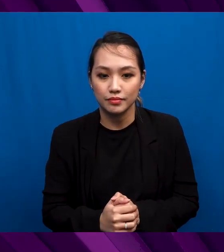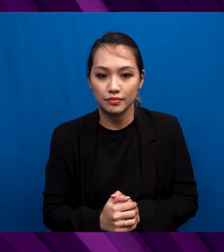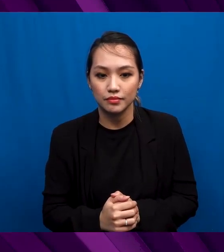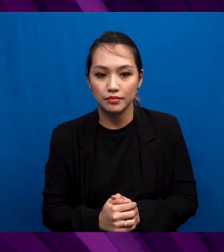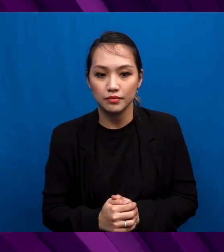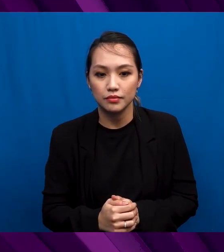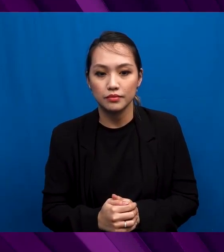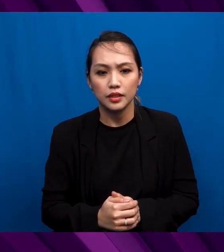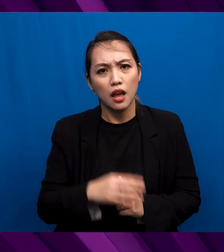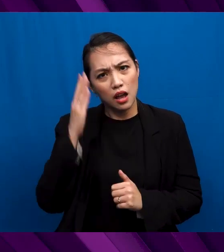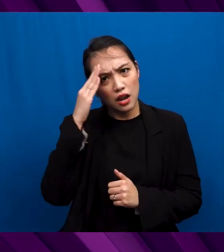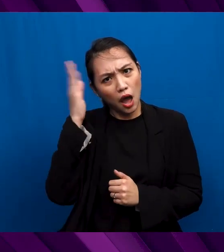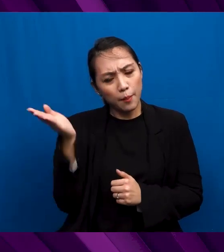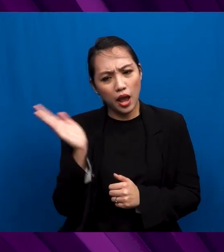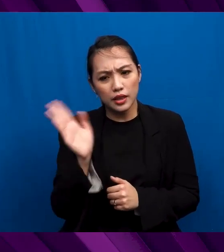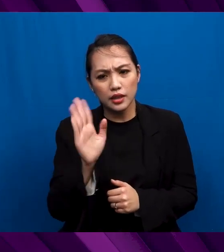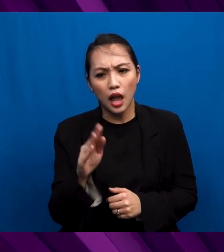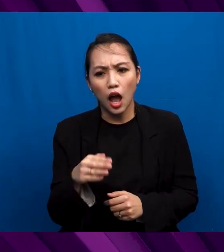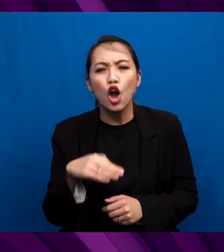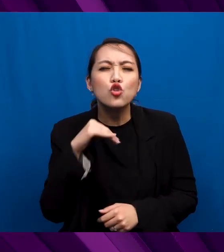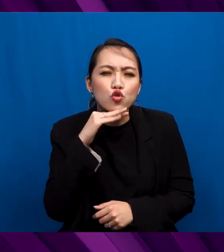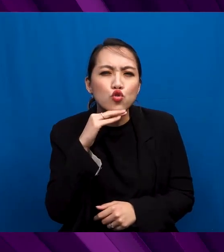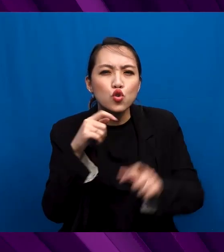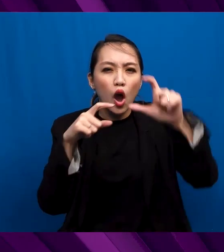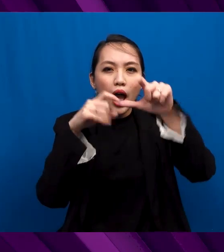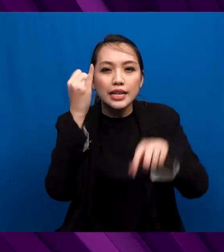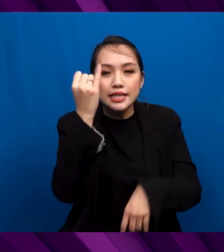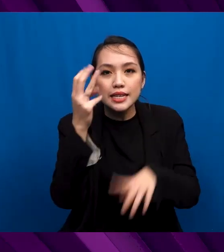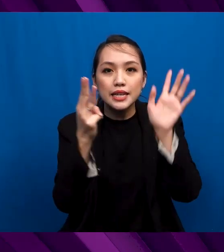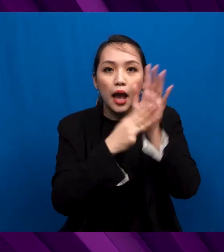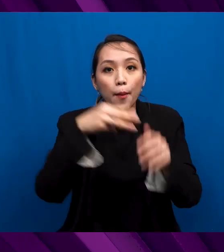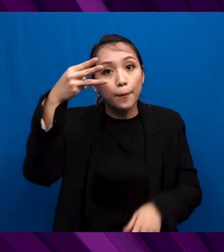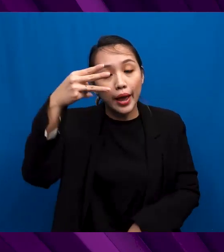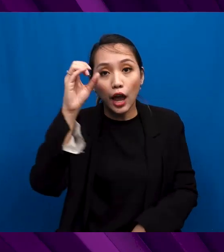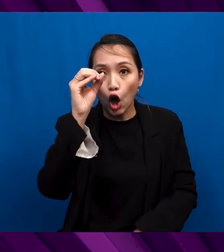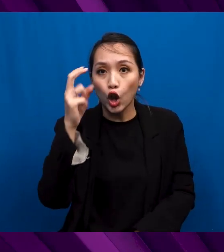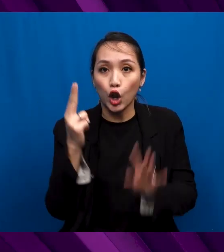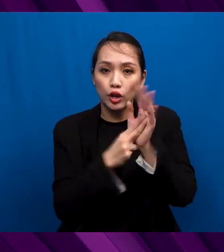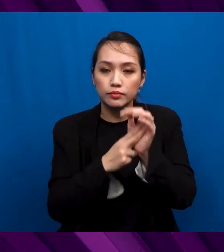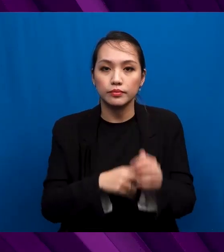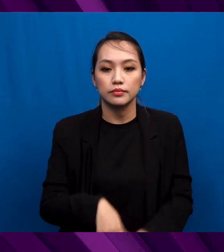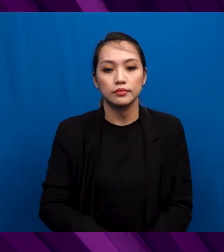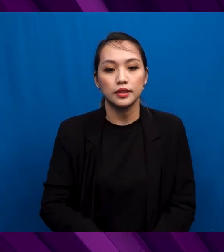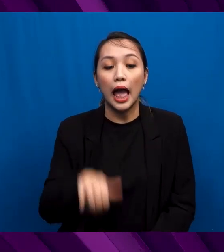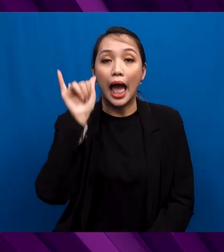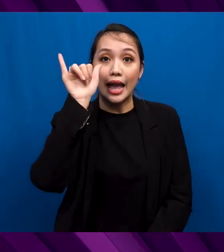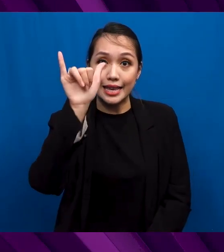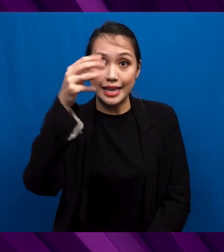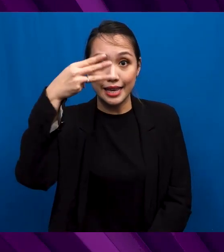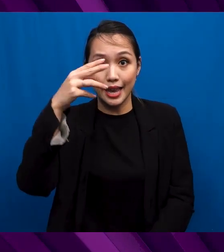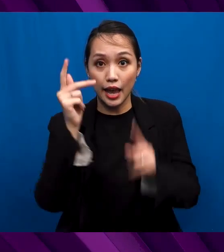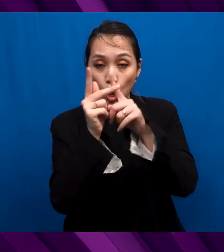tidak menunggu Simeon disebut. Sadarkah Anda, Yehuda adalah putra keempat. Jadi begini